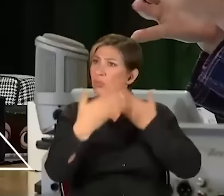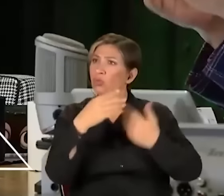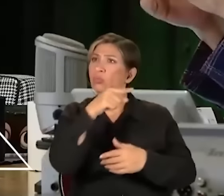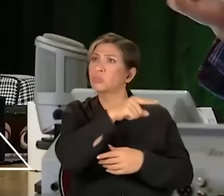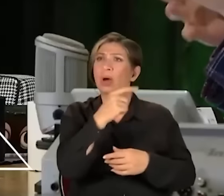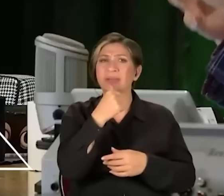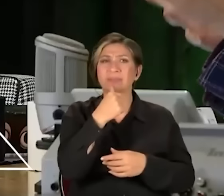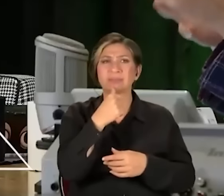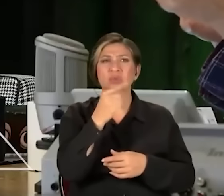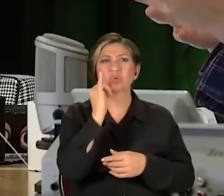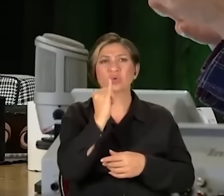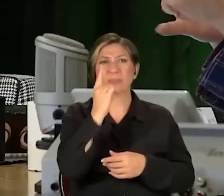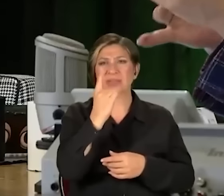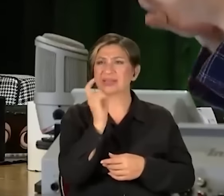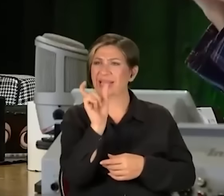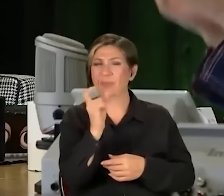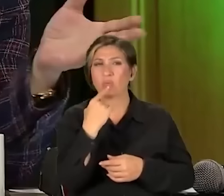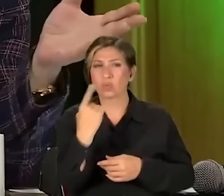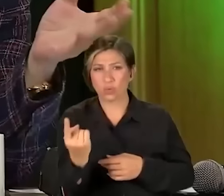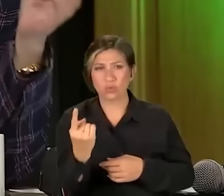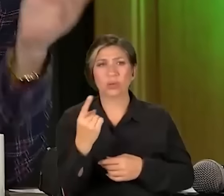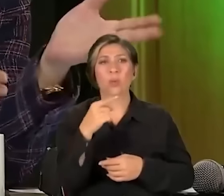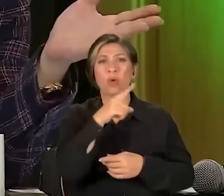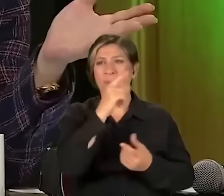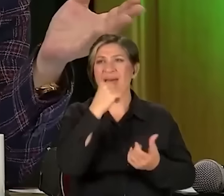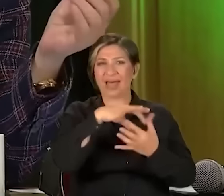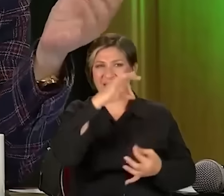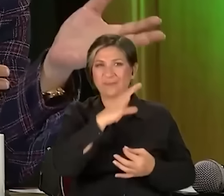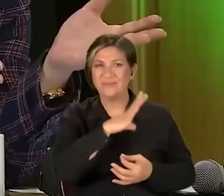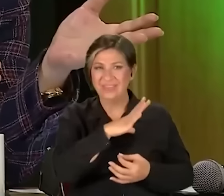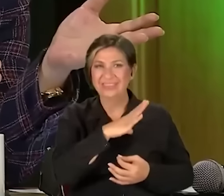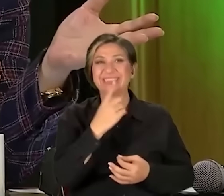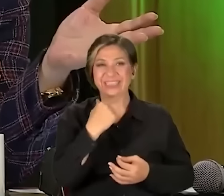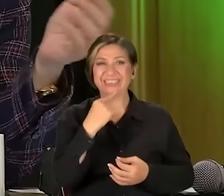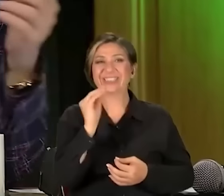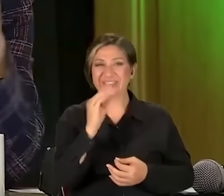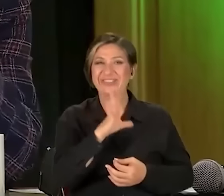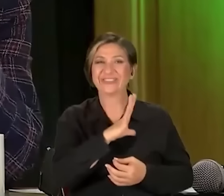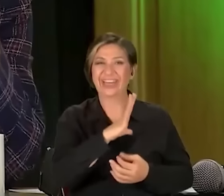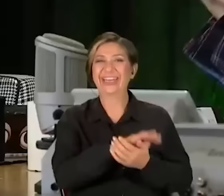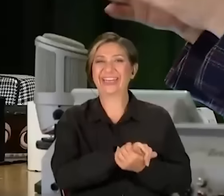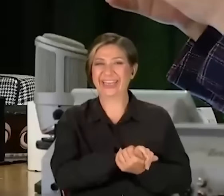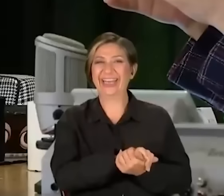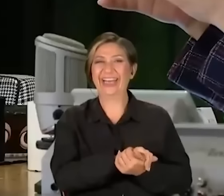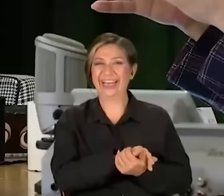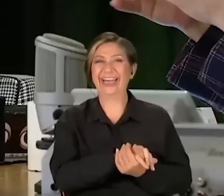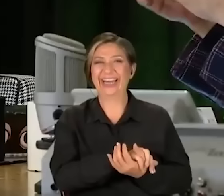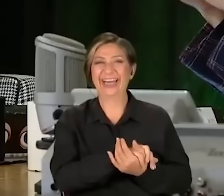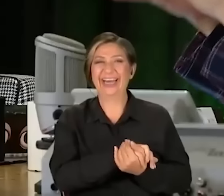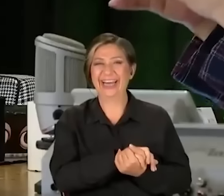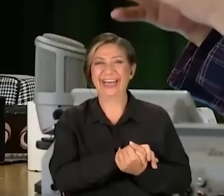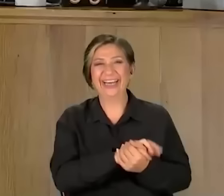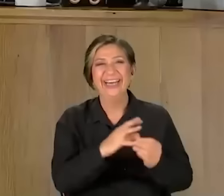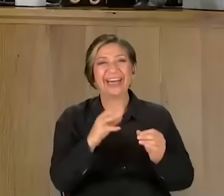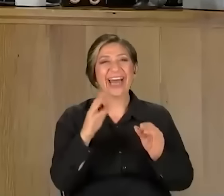bir, senin hakkında kötü bir tabir kullanıyordum. Böyle bir tatlı çocuk var. ve